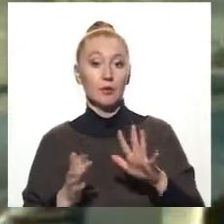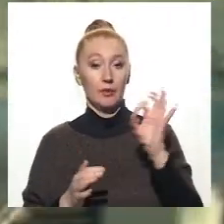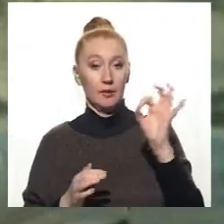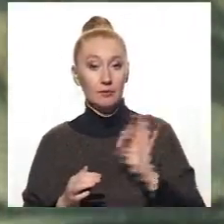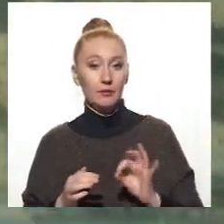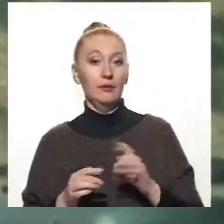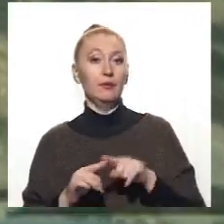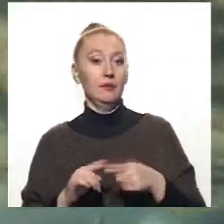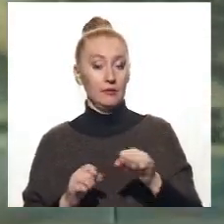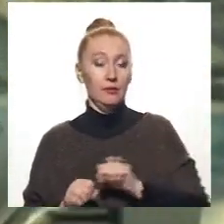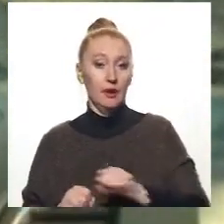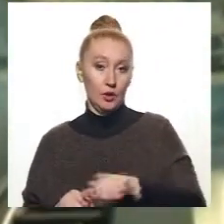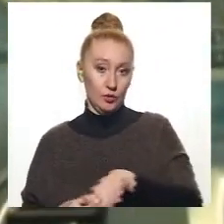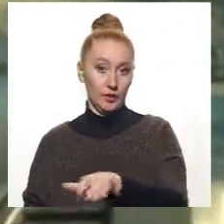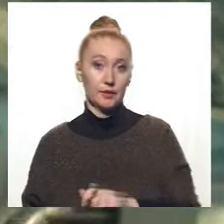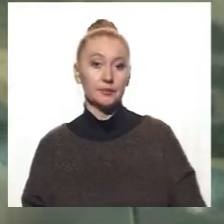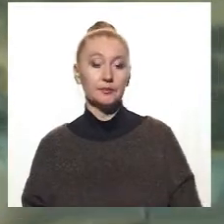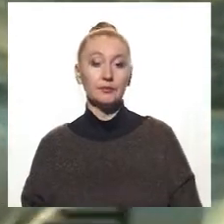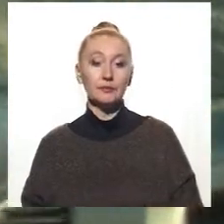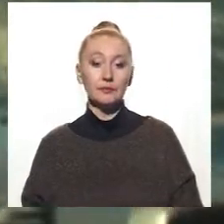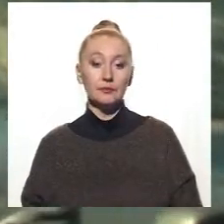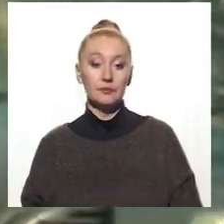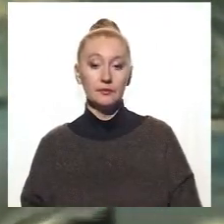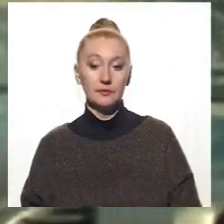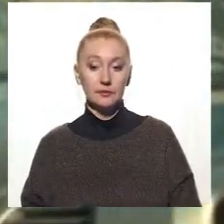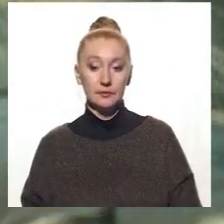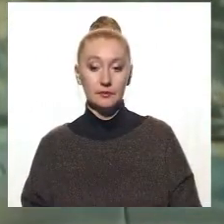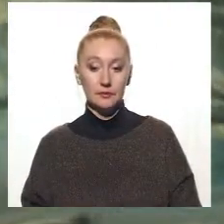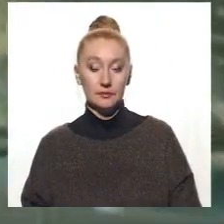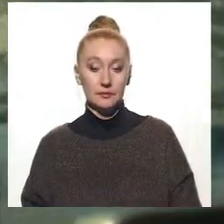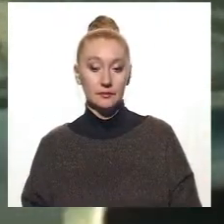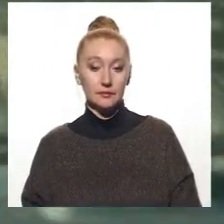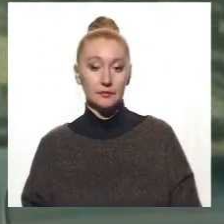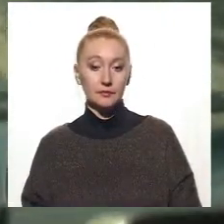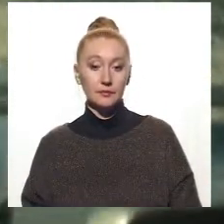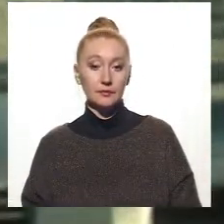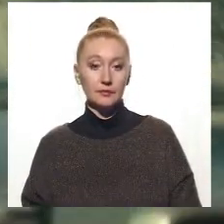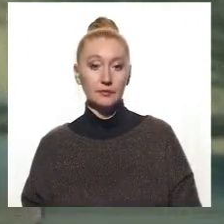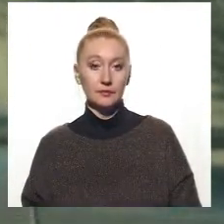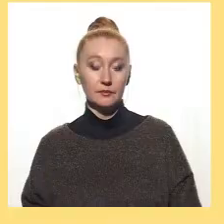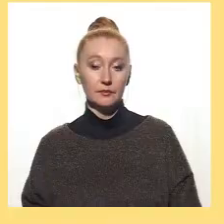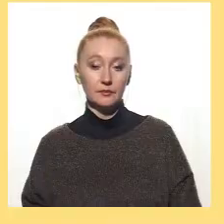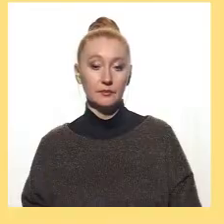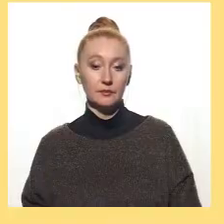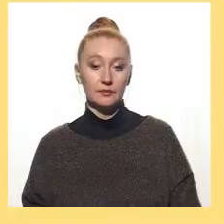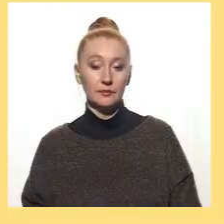95% усіх українських доріг. Ольга Запорожська, Олексій Гомон, Ігор Якубчик. Новини на Суспільному. Дніпро.